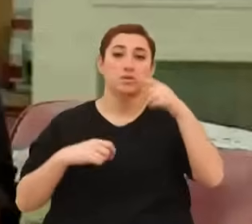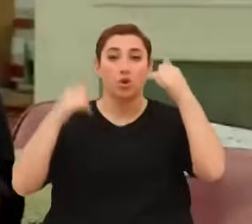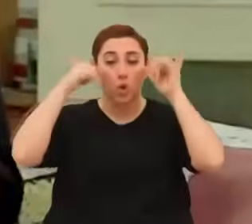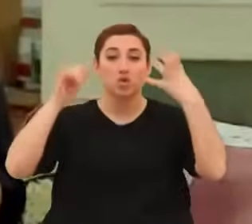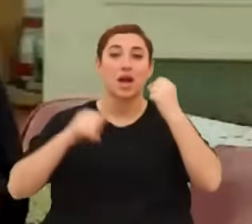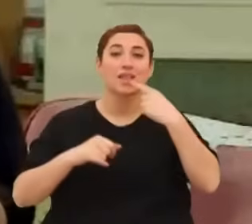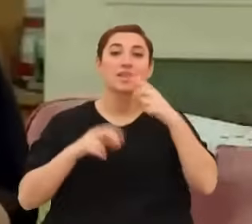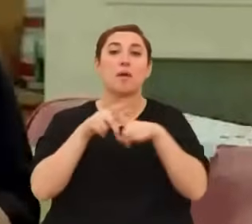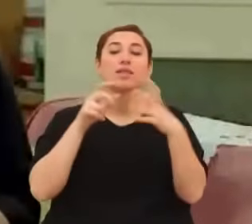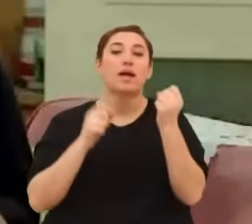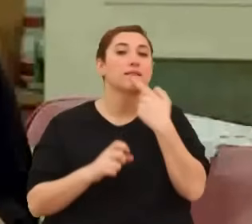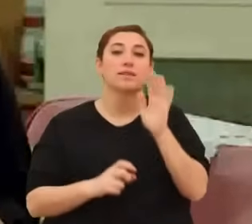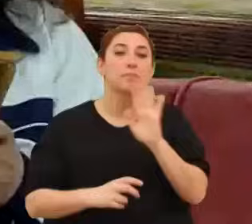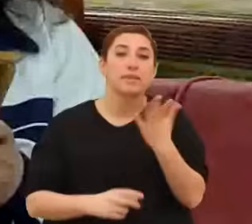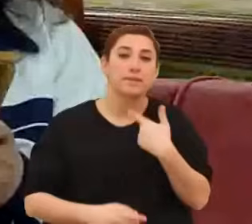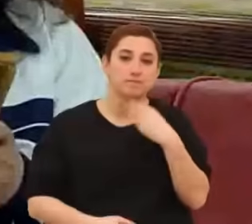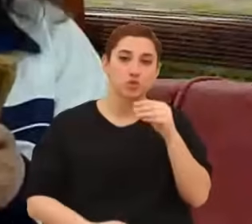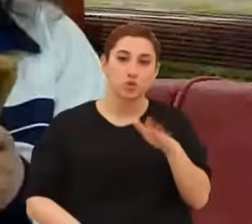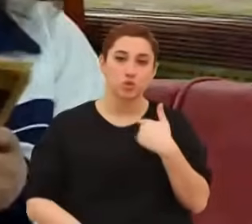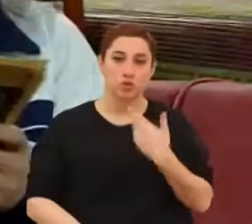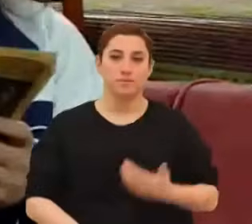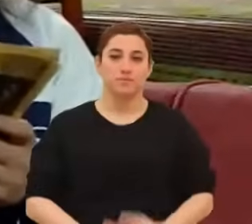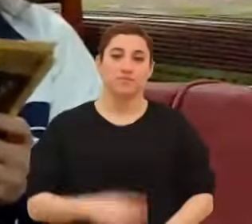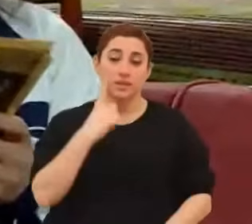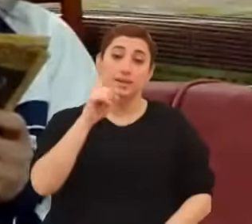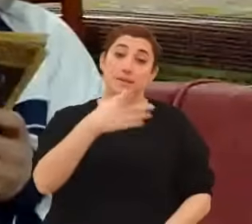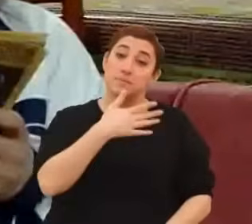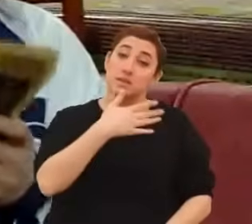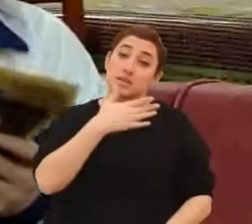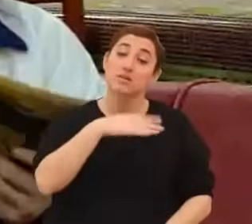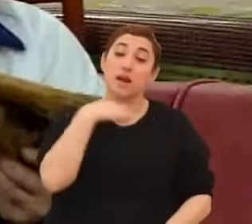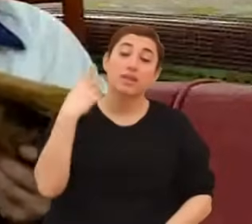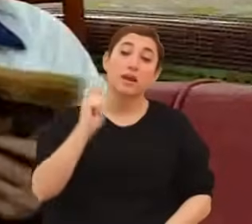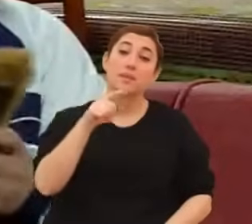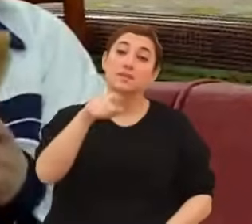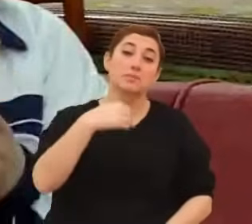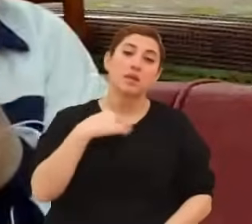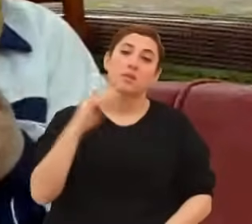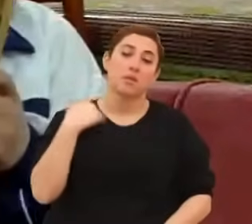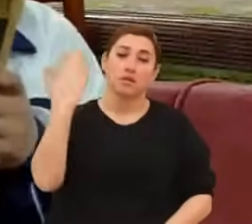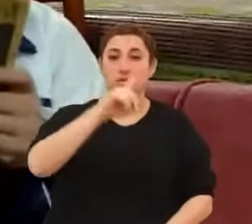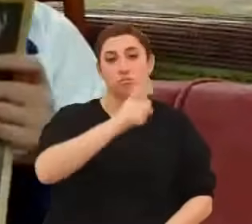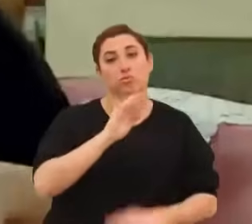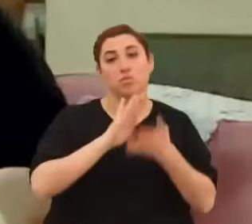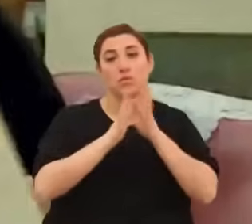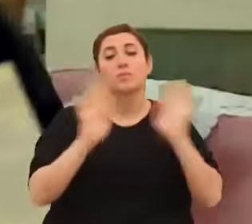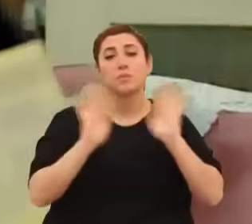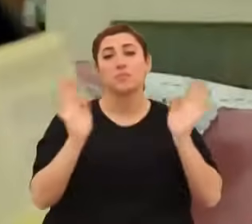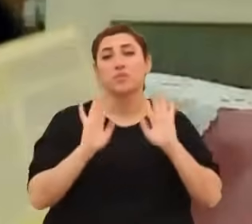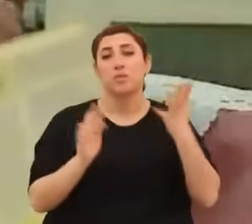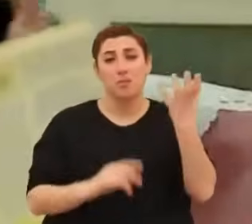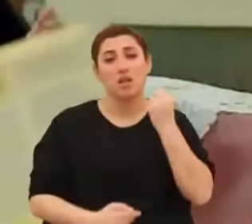al dedim. At al demedim çocuk yani. Vallahi sen bilirsin. Adaka diyen ben değilim. Ben gittim buldum. Tamam. Tamam